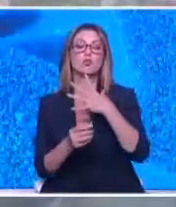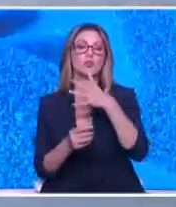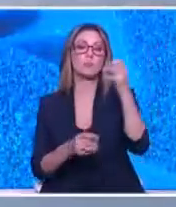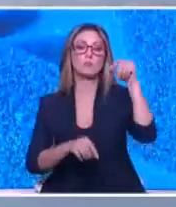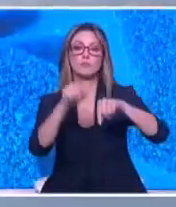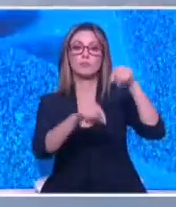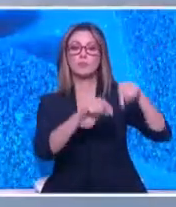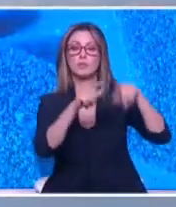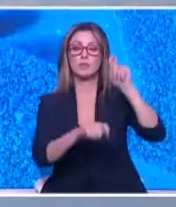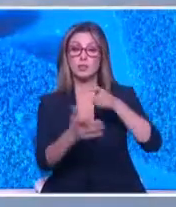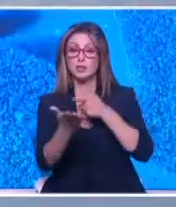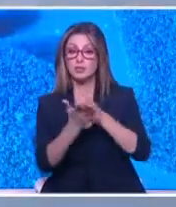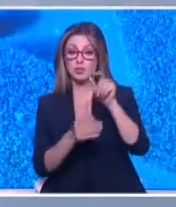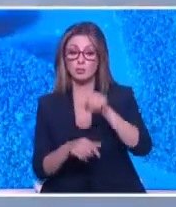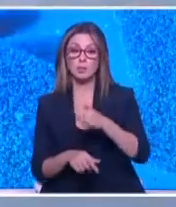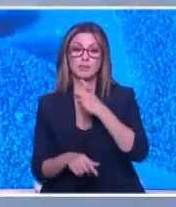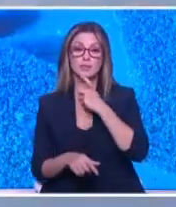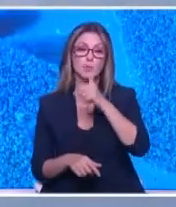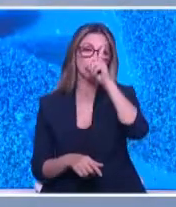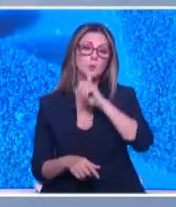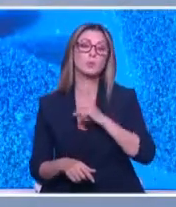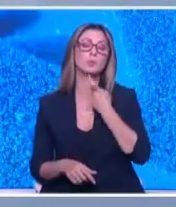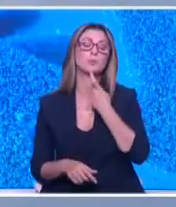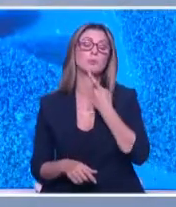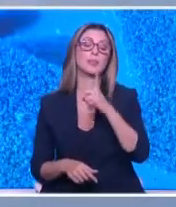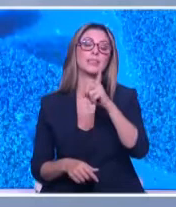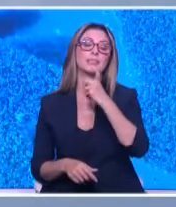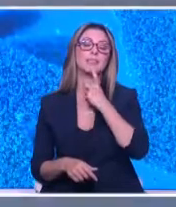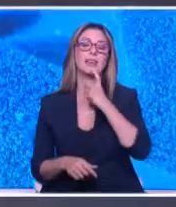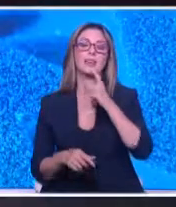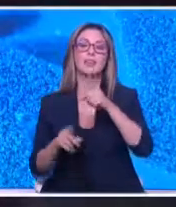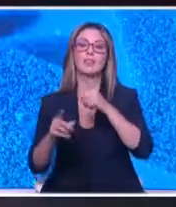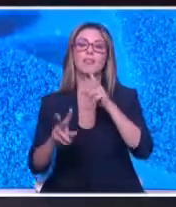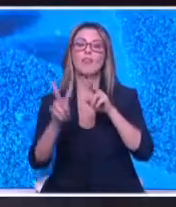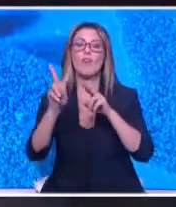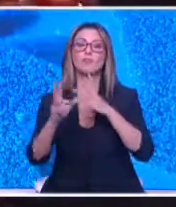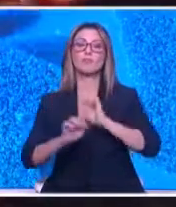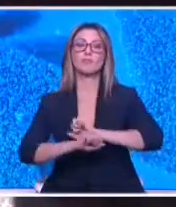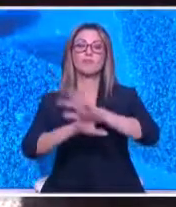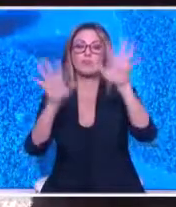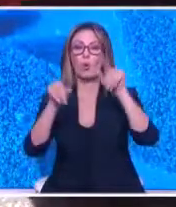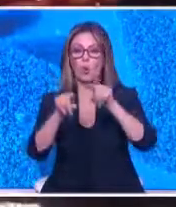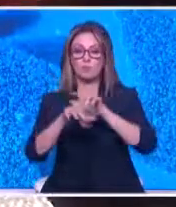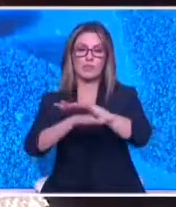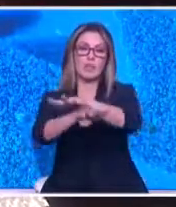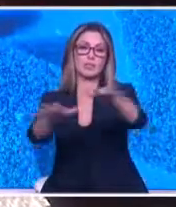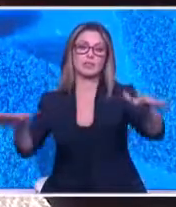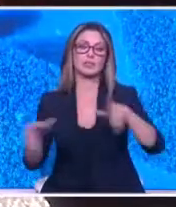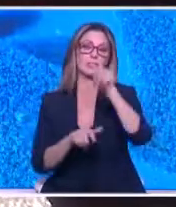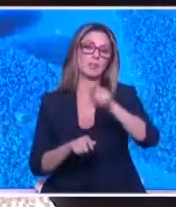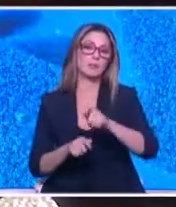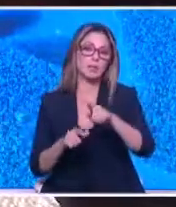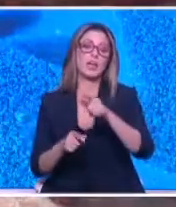başladı. Çiftçilerin bu yılki adresi 100 bin yıllık volkanik Karacadağ'ın etekleri oldu. Tarladan toplanan domatesler işçiler